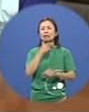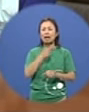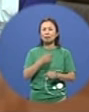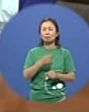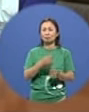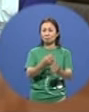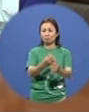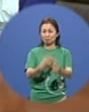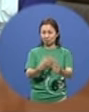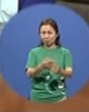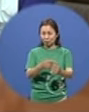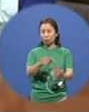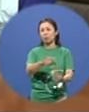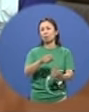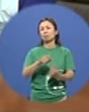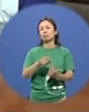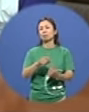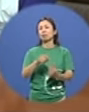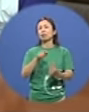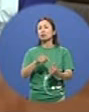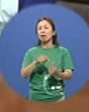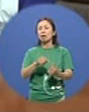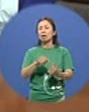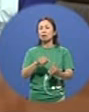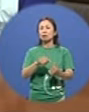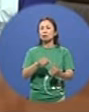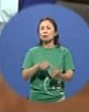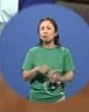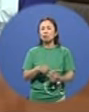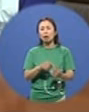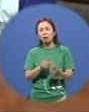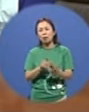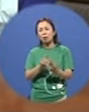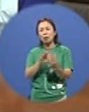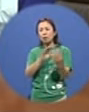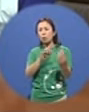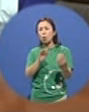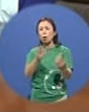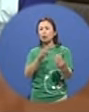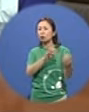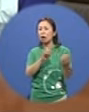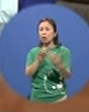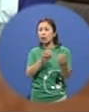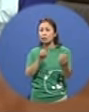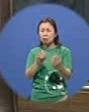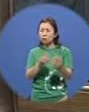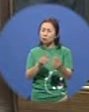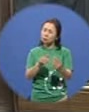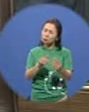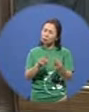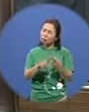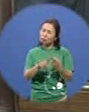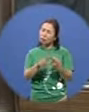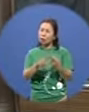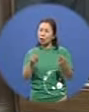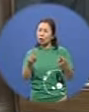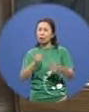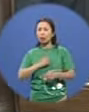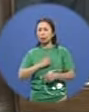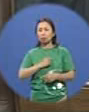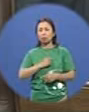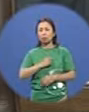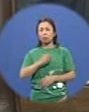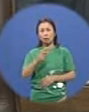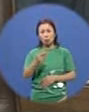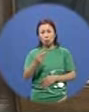人がま来ますよねはいでそんな議論をしてるとあちょっと違うなと思ったらそれいなくなりますねそれからえどんな雰囲気